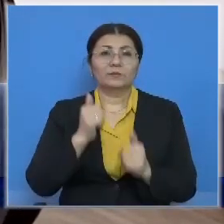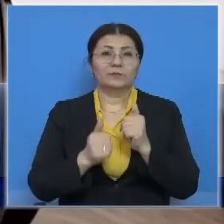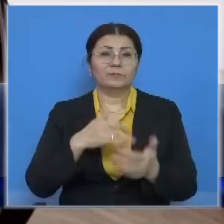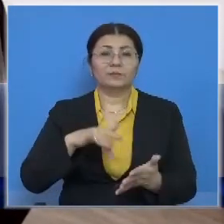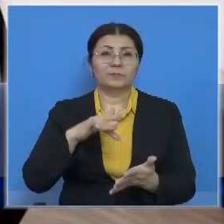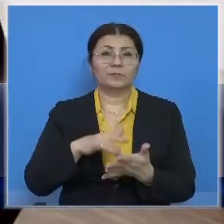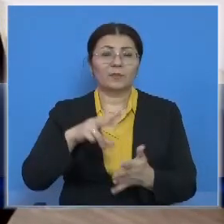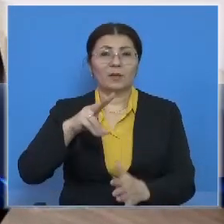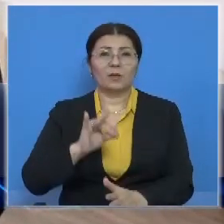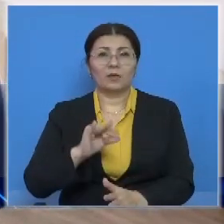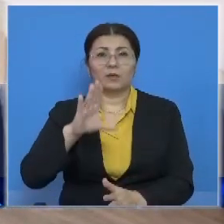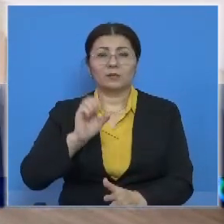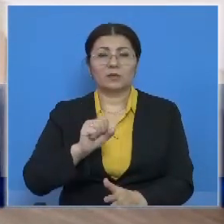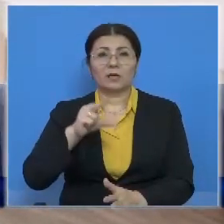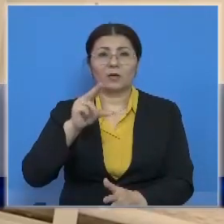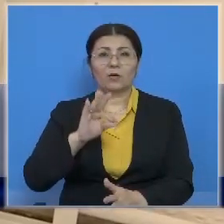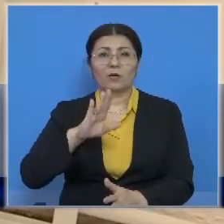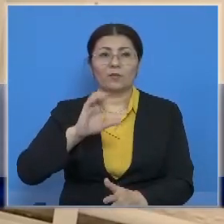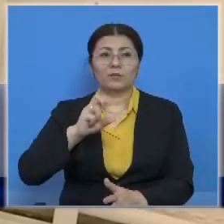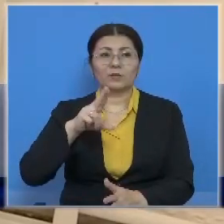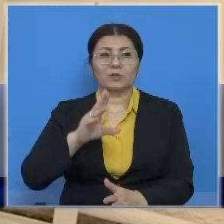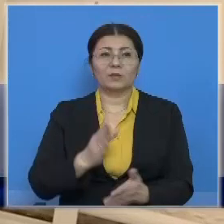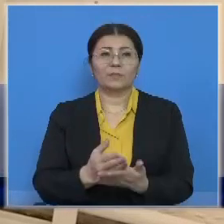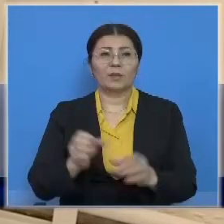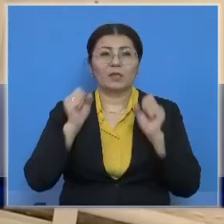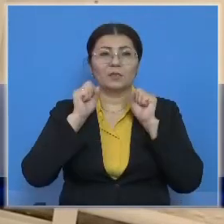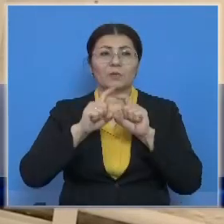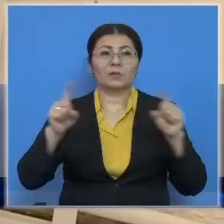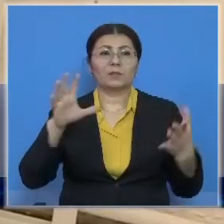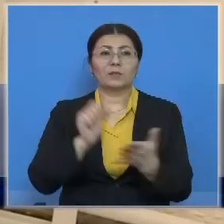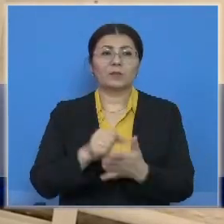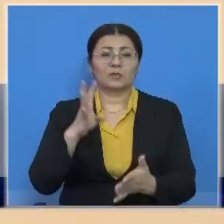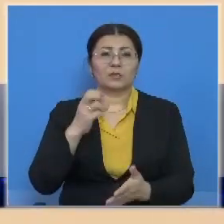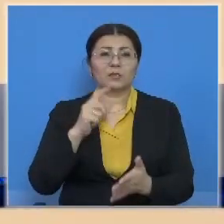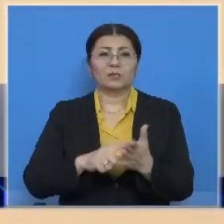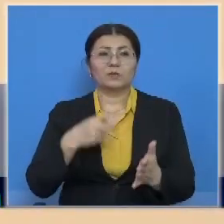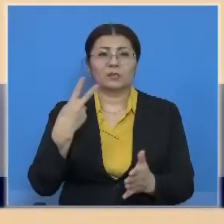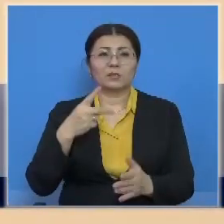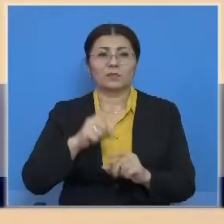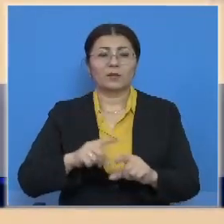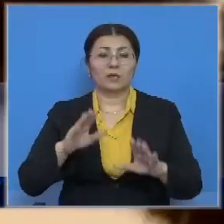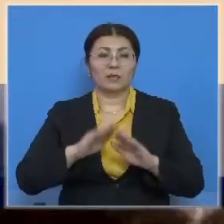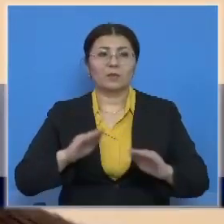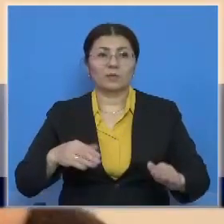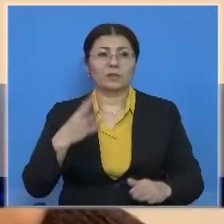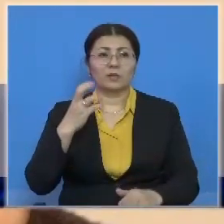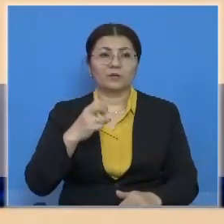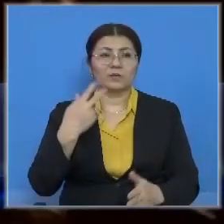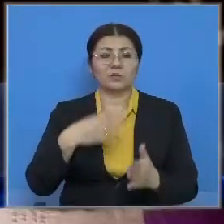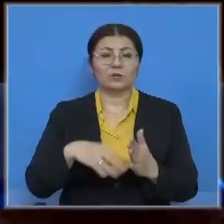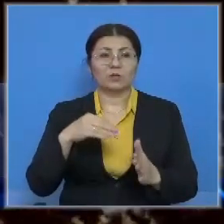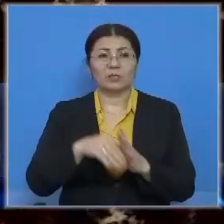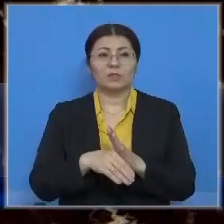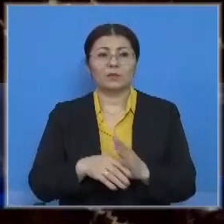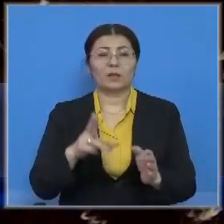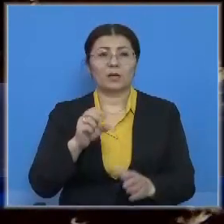городе лисаковскастанайской области всего спортивной школе занимается 472 ребёнка 240 из них посещают секции в